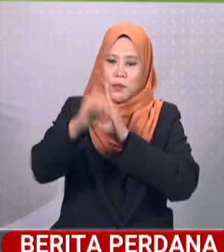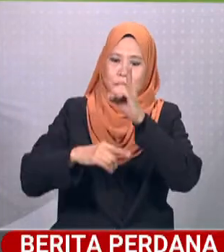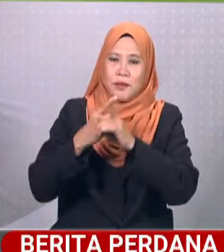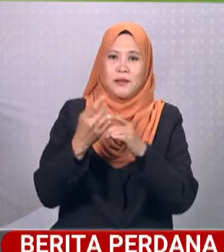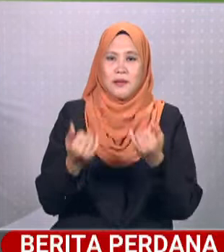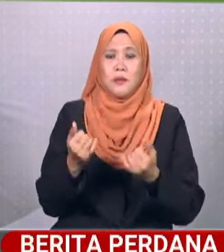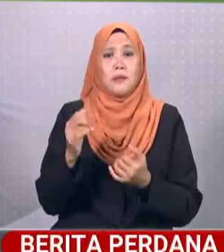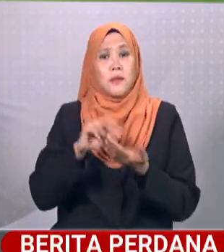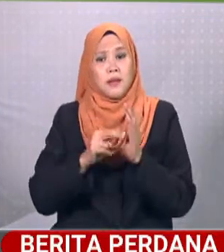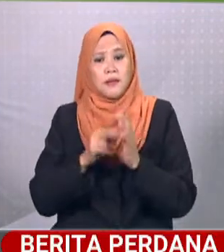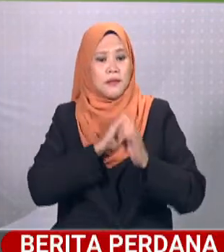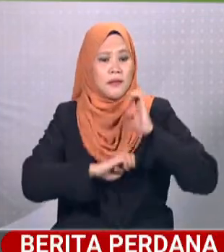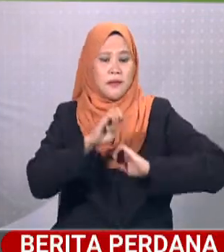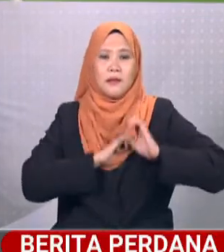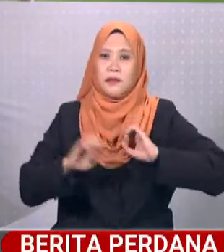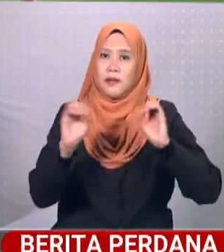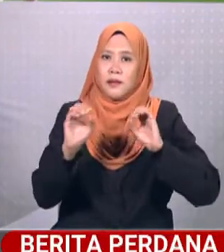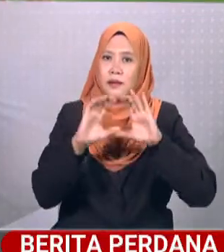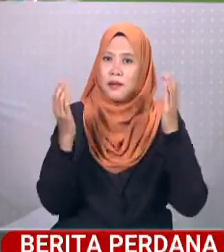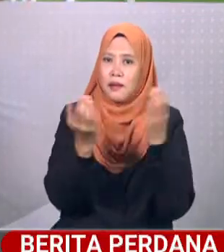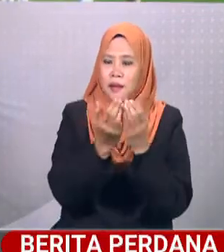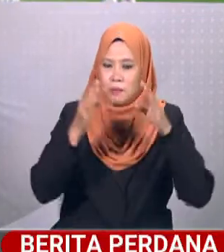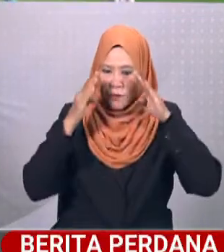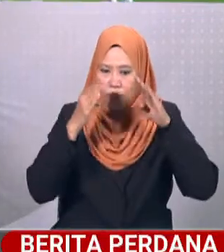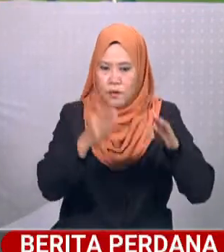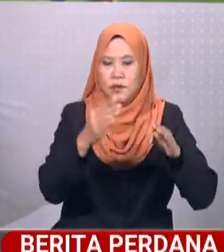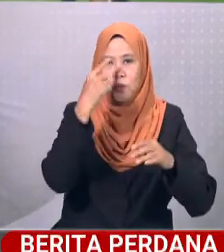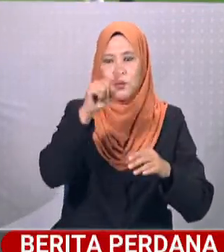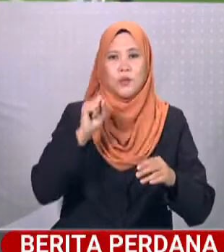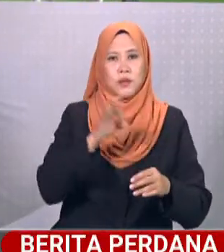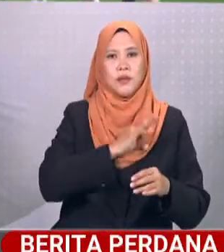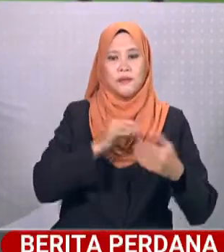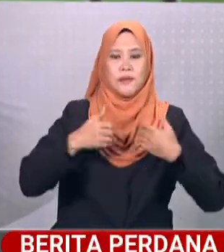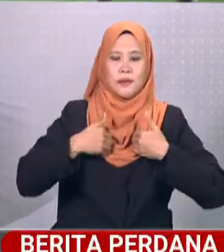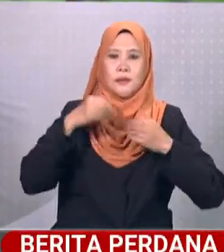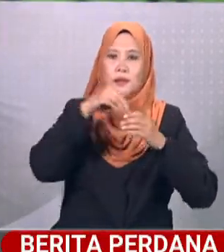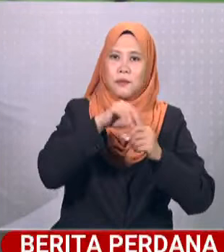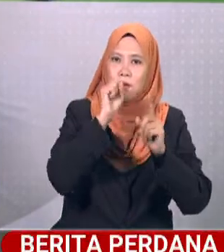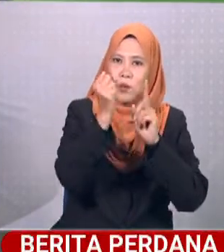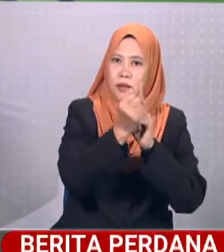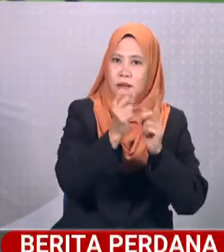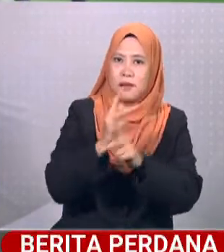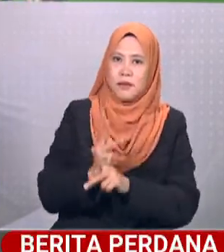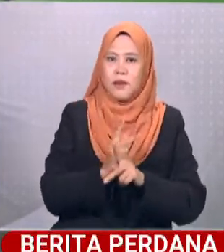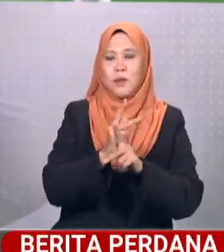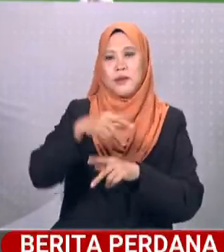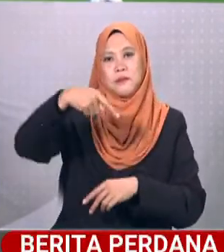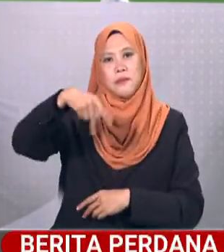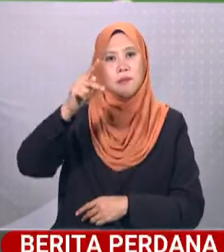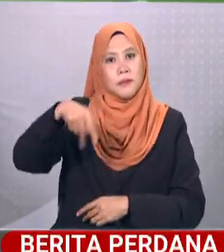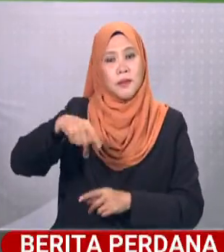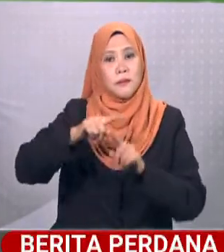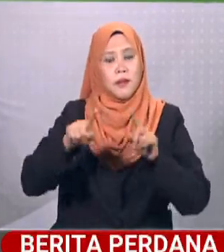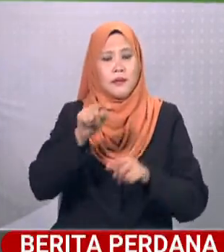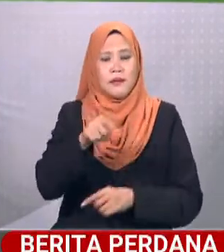tidak beretika sekiranya kelab-kelab ini hanya fokus kepada kaki tangan yang berada dalam situasi kawalan pergerakan. Beliau